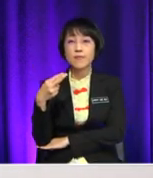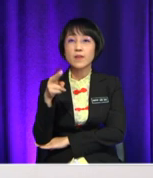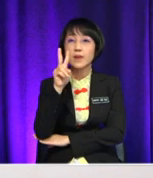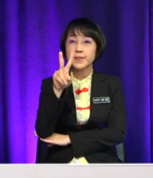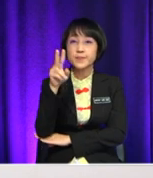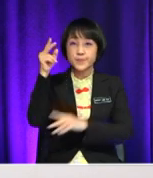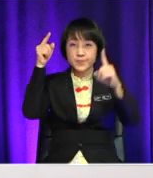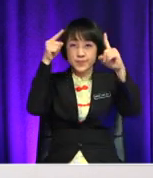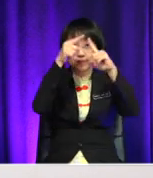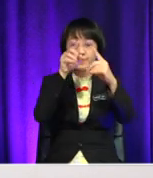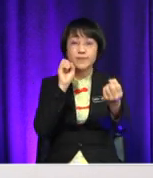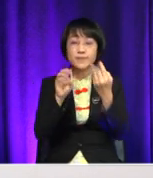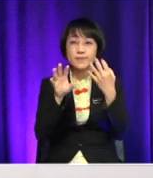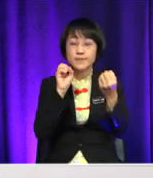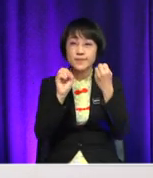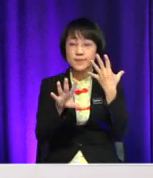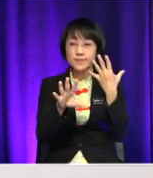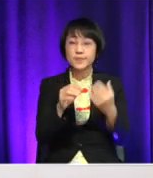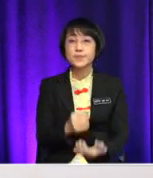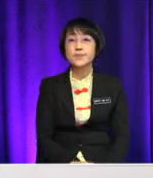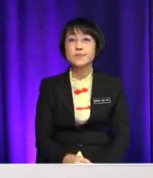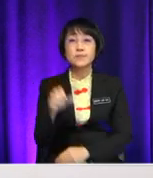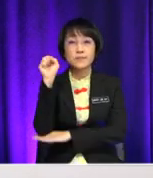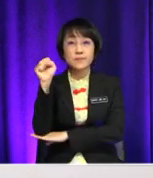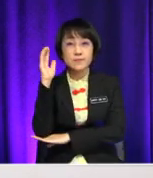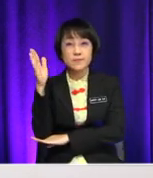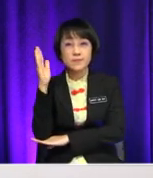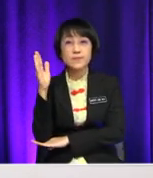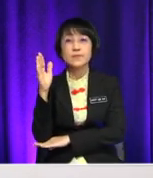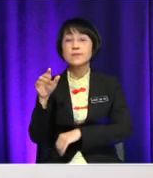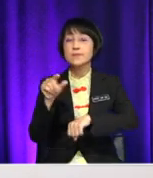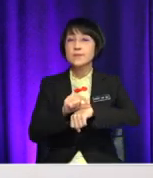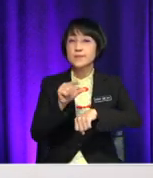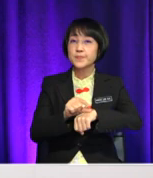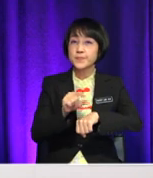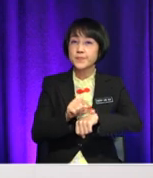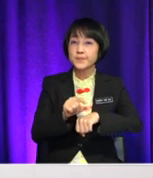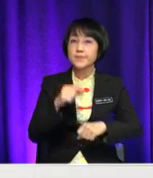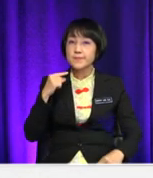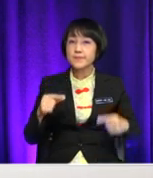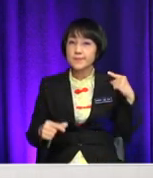yang tepat boneka dari ceramah menggunakan bahasa yang sesuai Iya